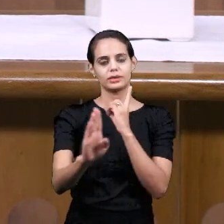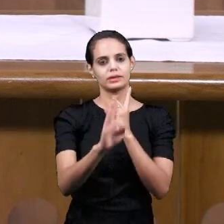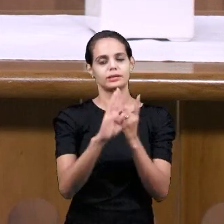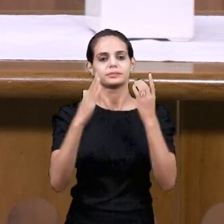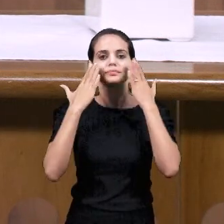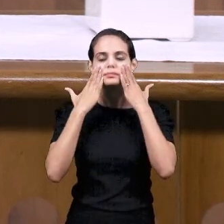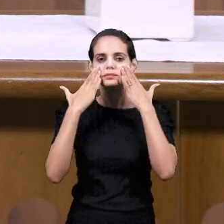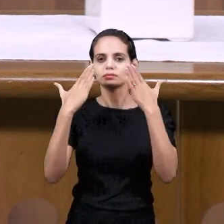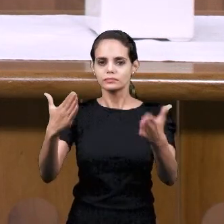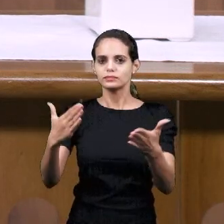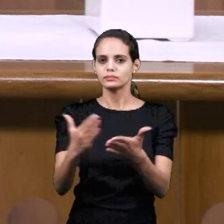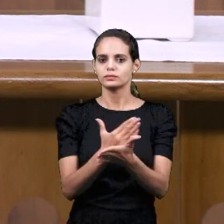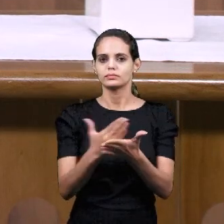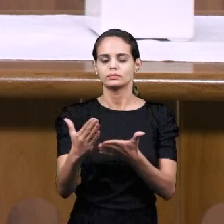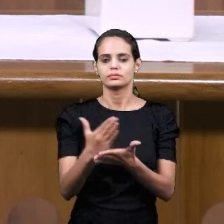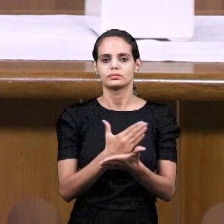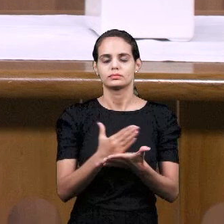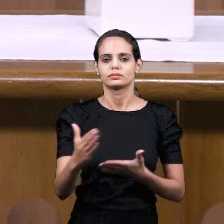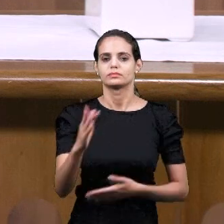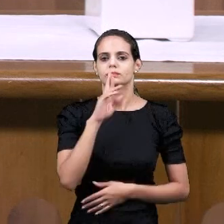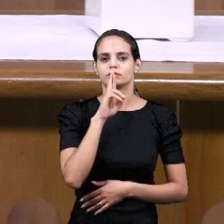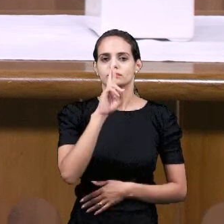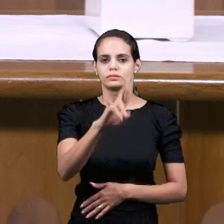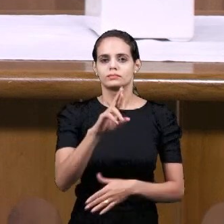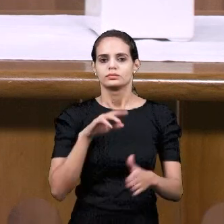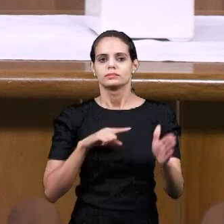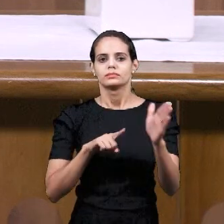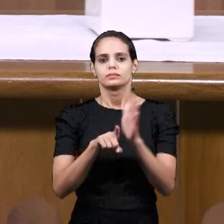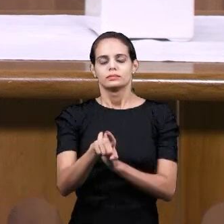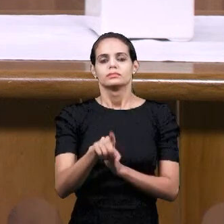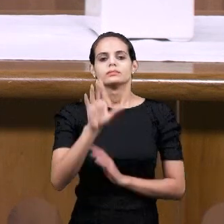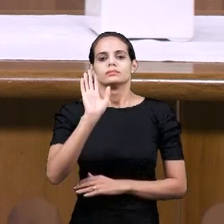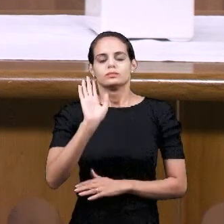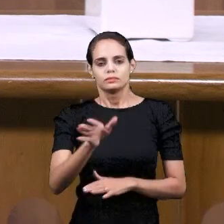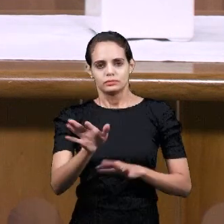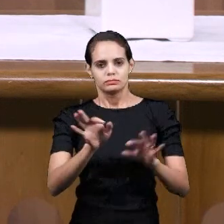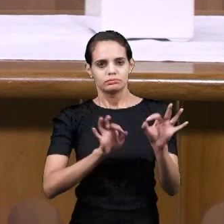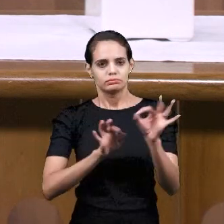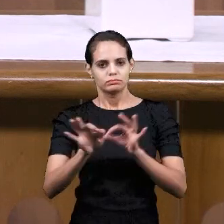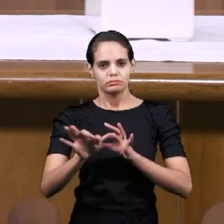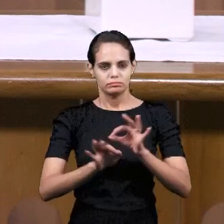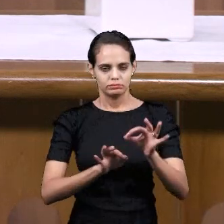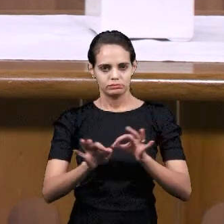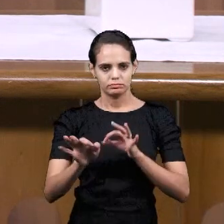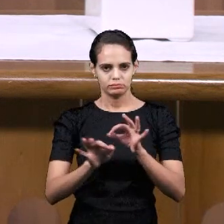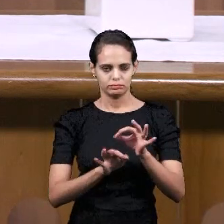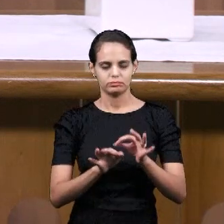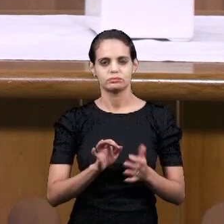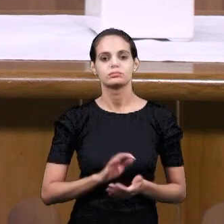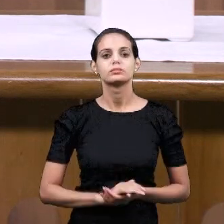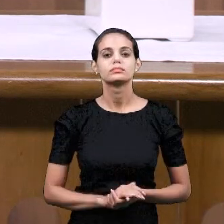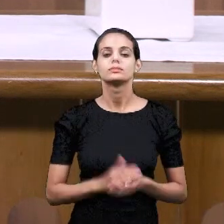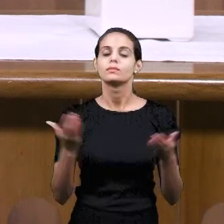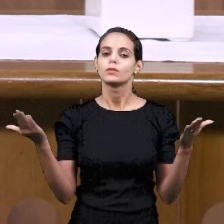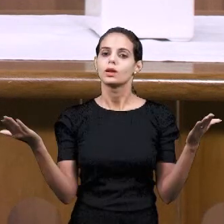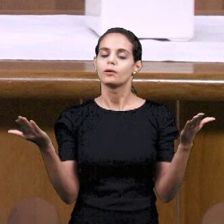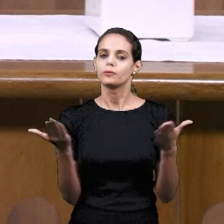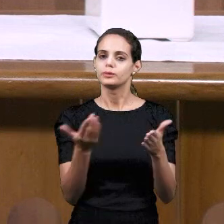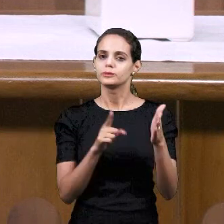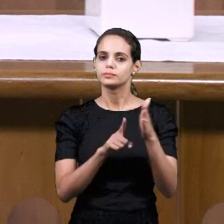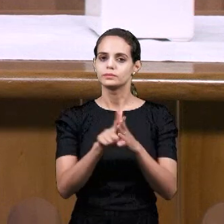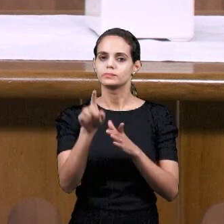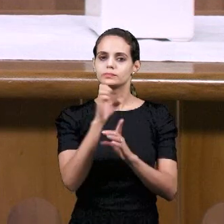réponses aux questions qui ont été posées pour cette école biblique dominicale d'aujourd'hui. Et ces questions